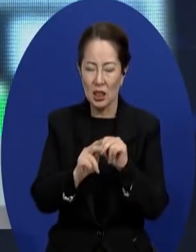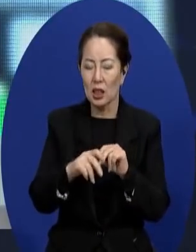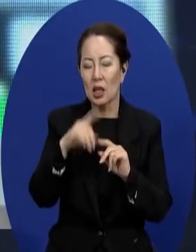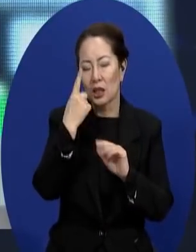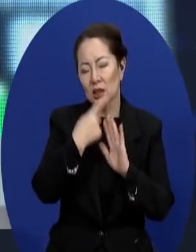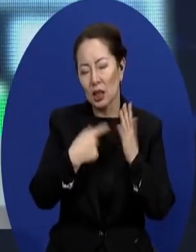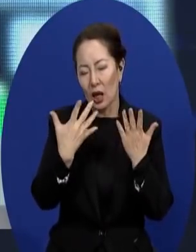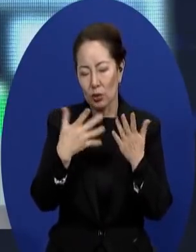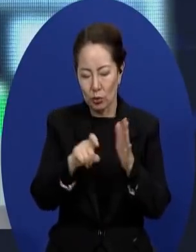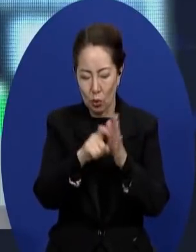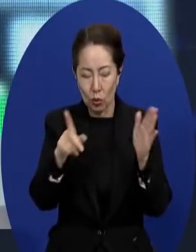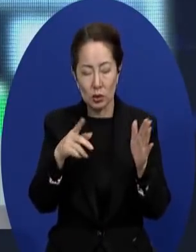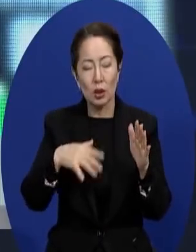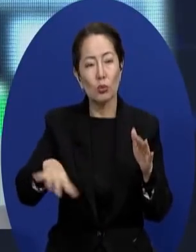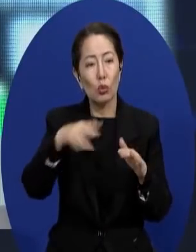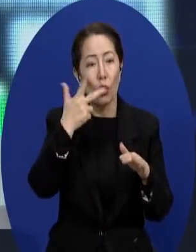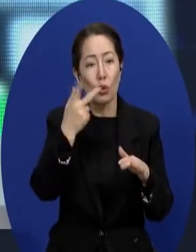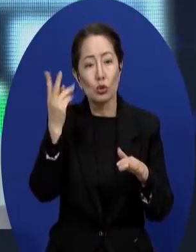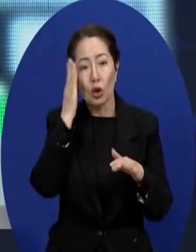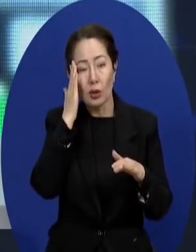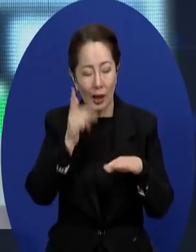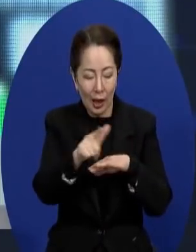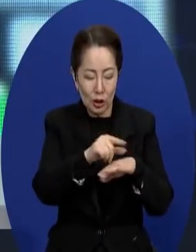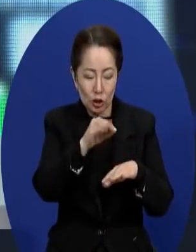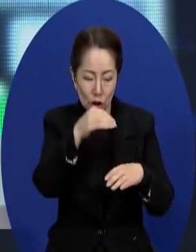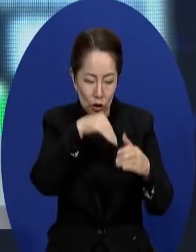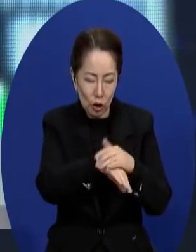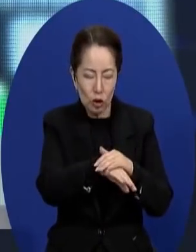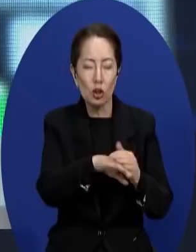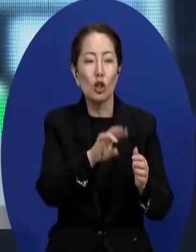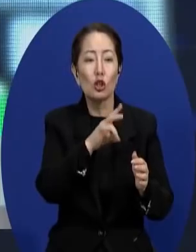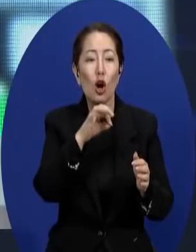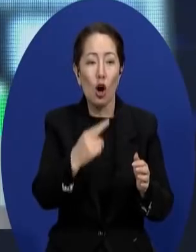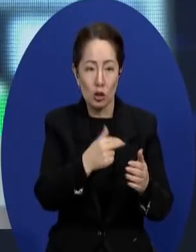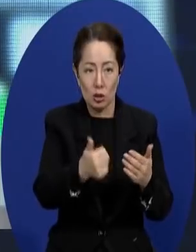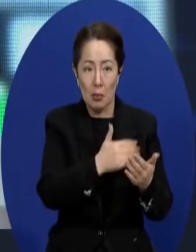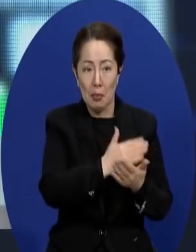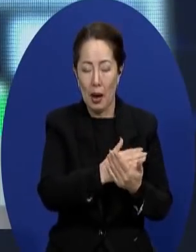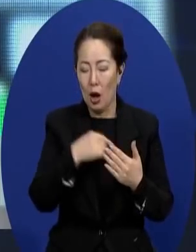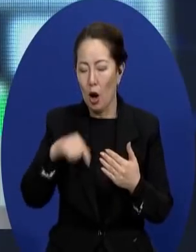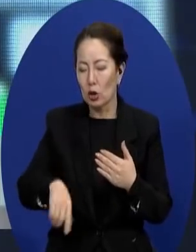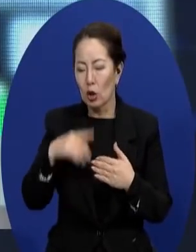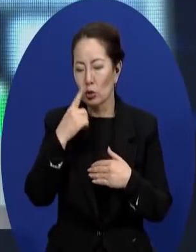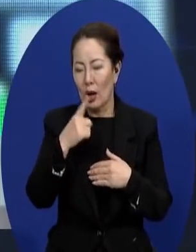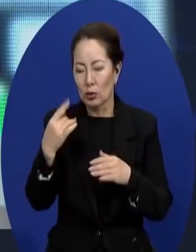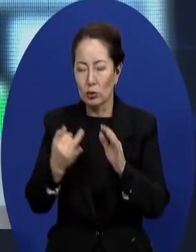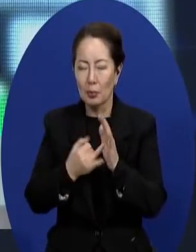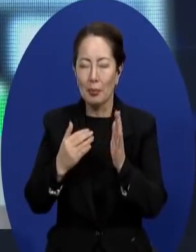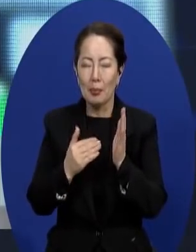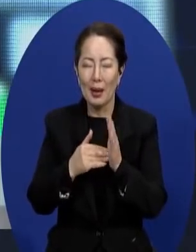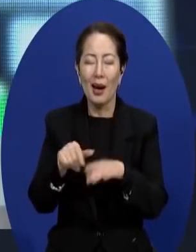байдлаар улсын хэмжээнд дунджаар 32 хоногийн газрын тосны бүтээгдэхүүний нөөц байна. Энэ сард манай улс 117,000 тонн газрын тосны